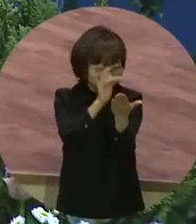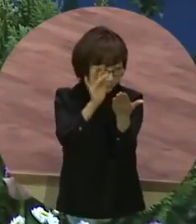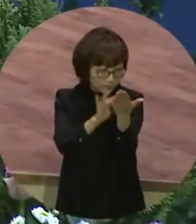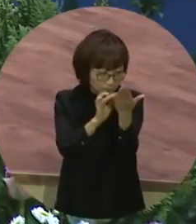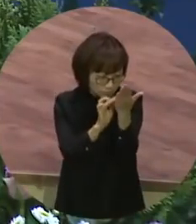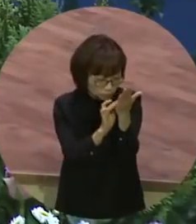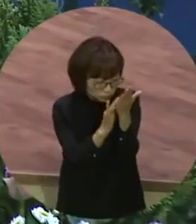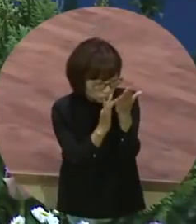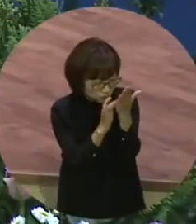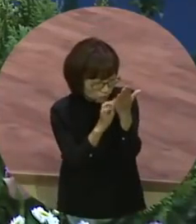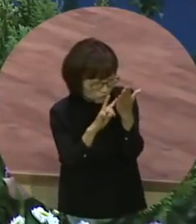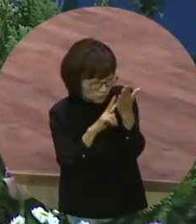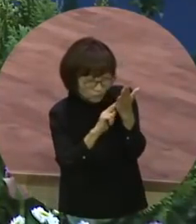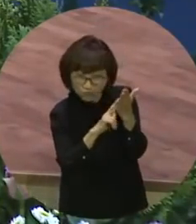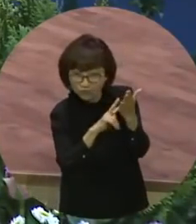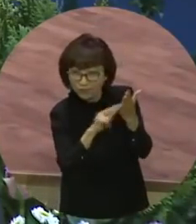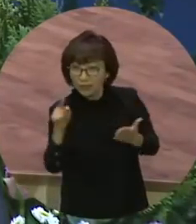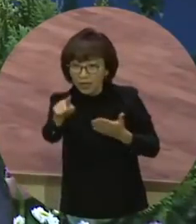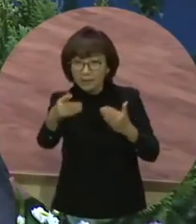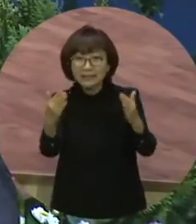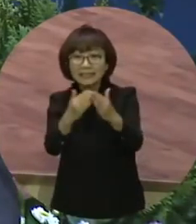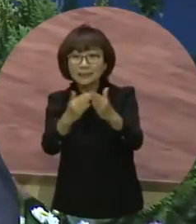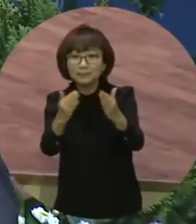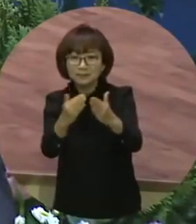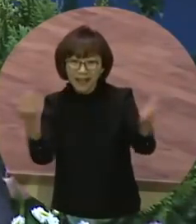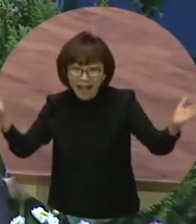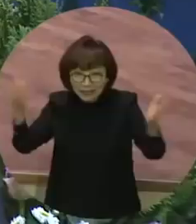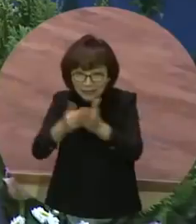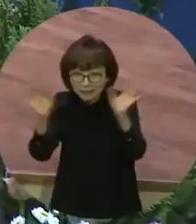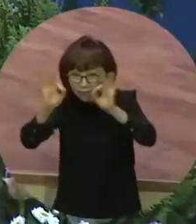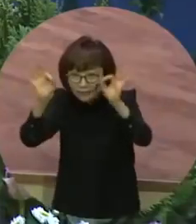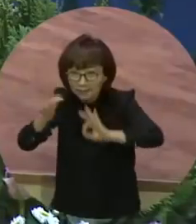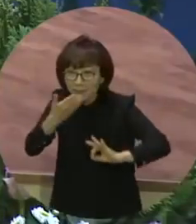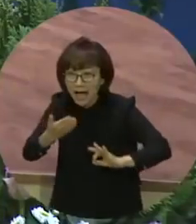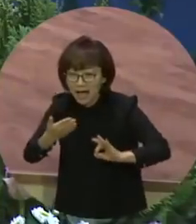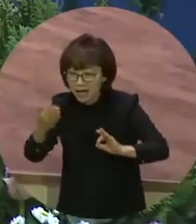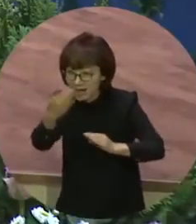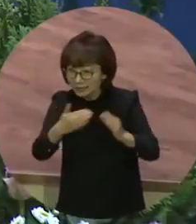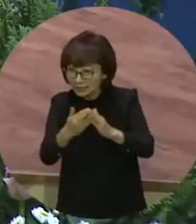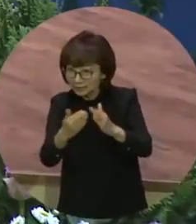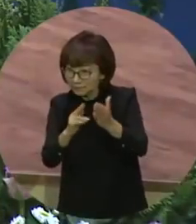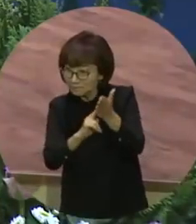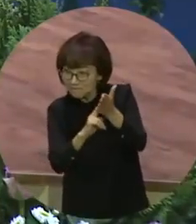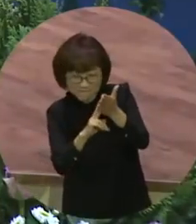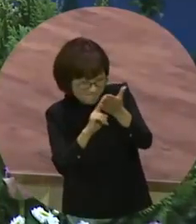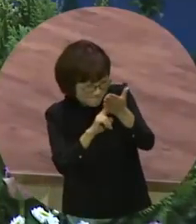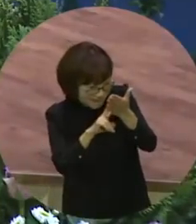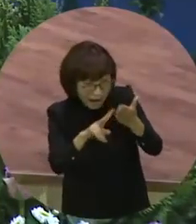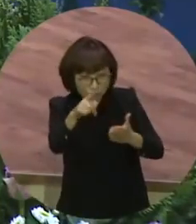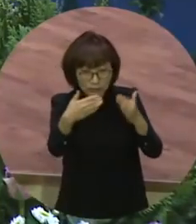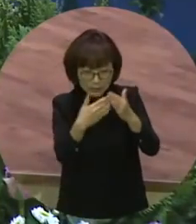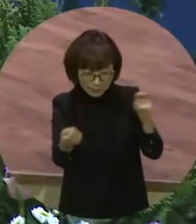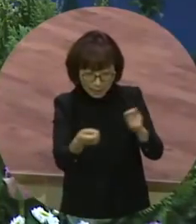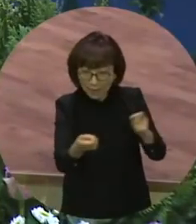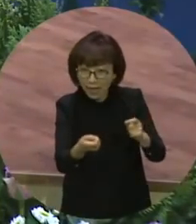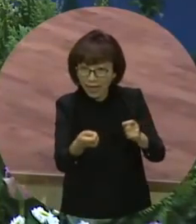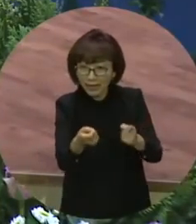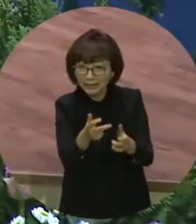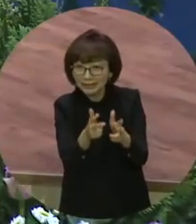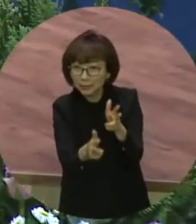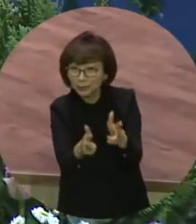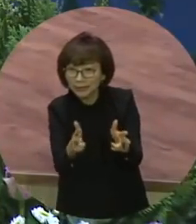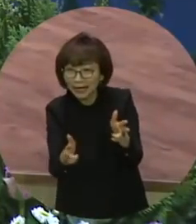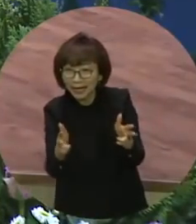있는지 쫙 들어가면, 지구에서 말이요. 쫙 들어가면, 여러분 집 앞에 지금